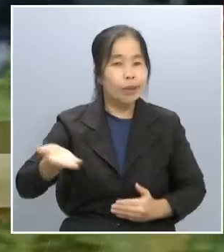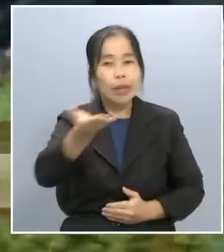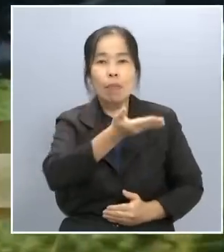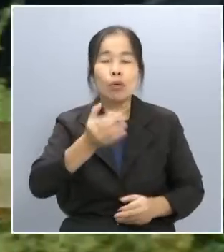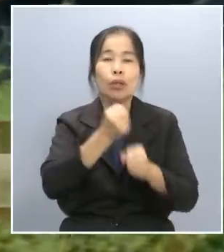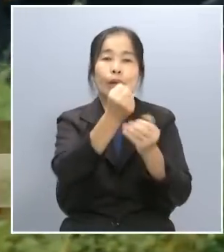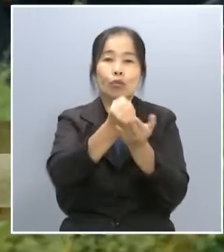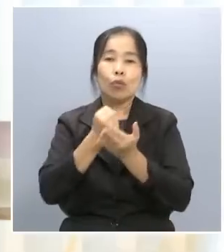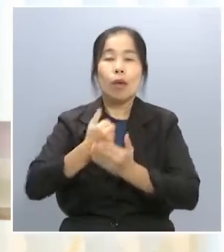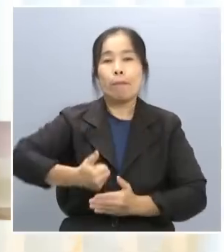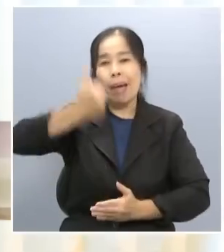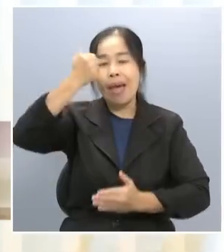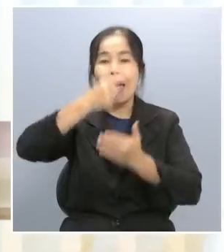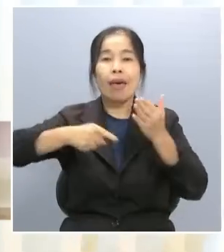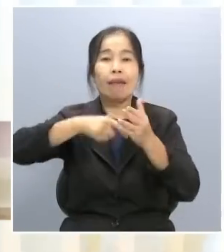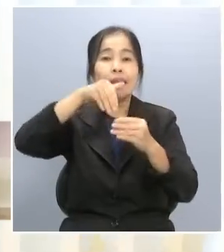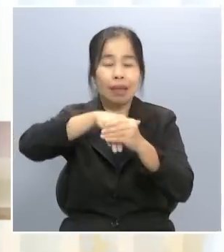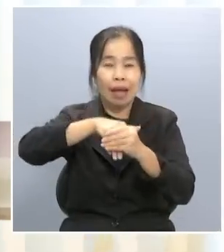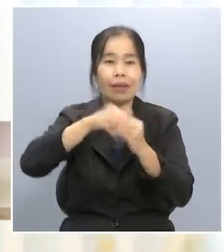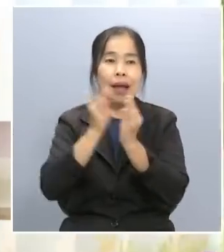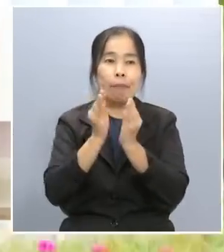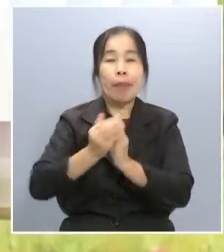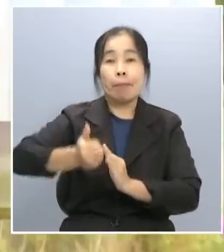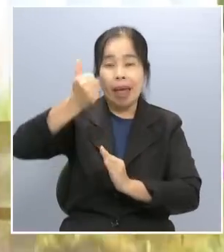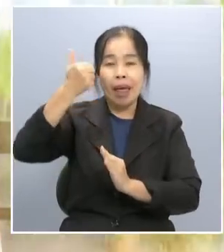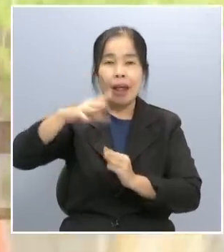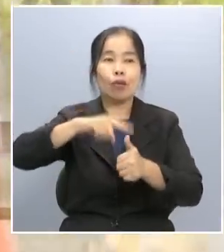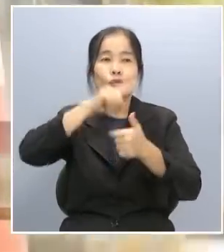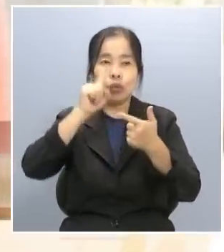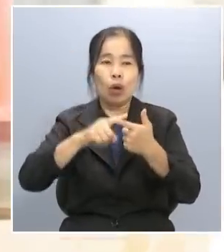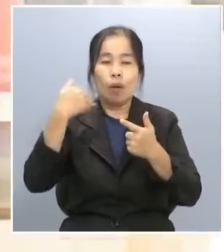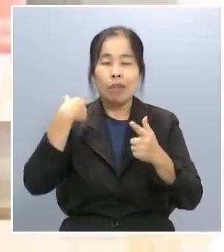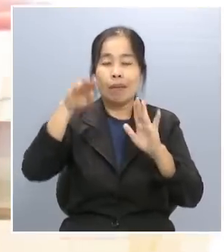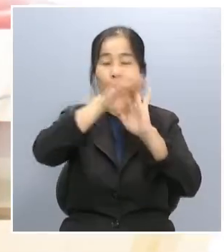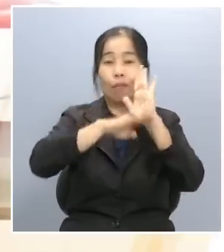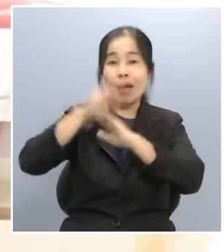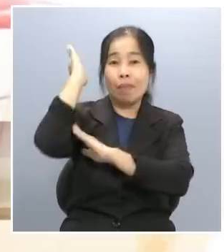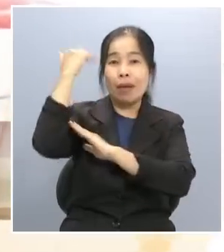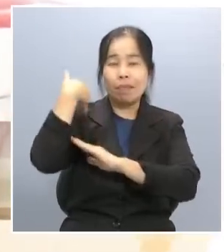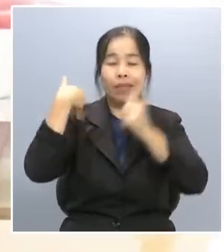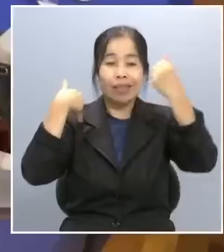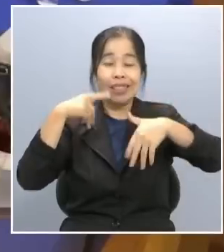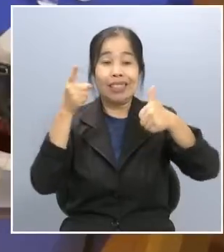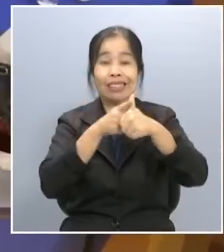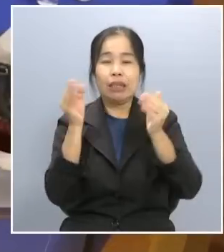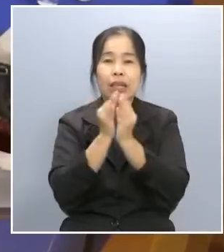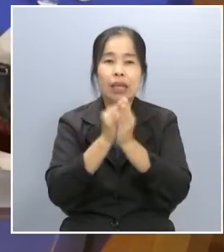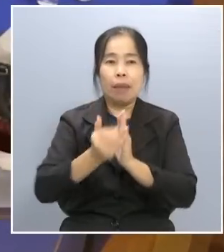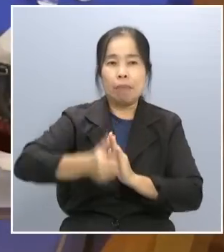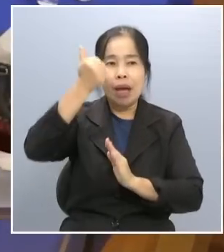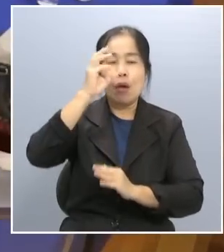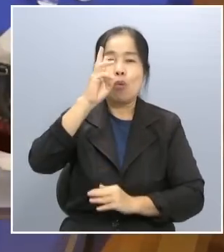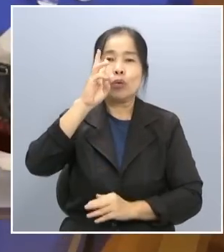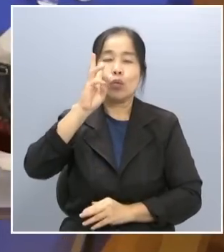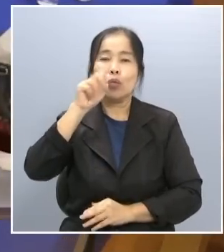ในการเลือกตั้งแล้วก็ไล่เรียงย้อนไปดูเป้าหมายสิที่ได้ประกาศเอาไว้ 1ต้องได้คะแนนมากกว่า 6.3ซึ่ง